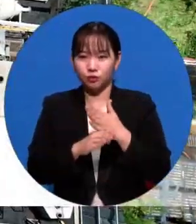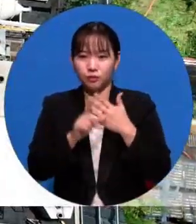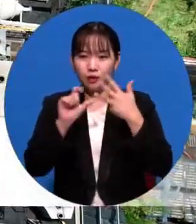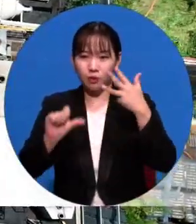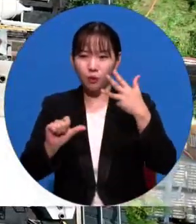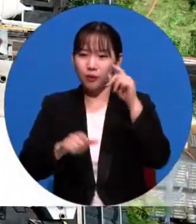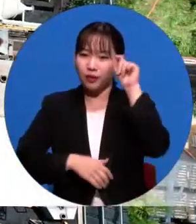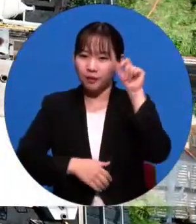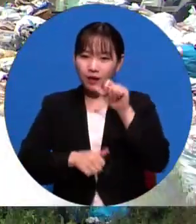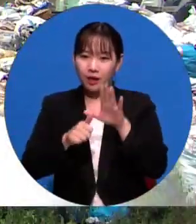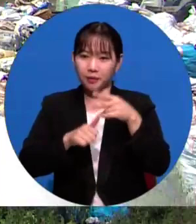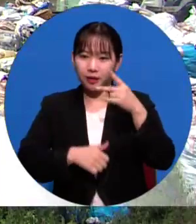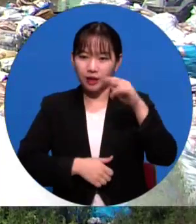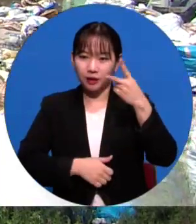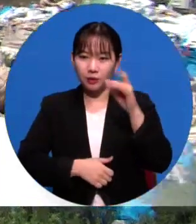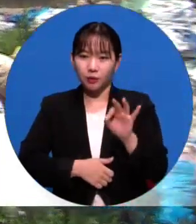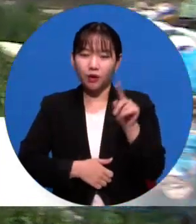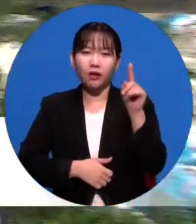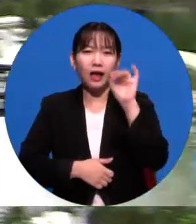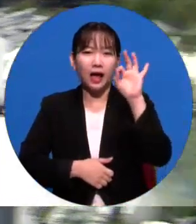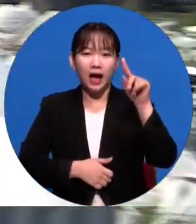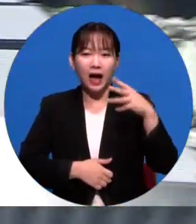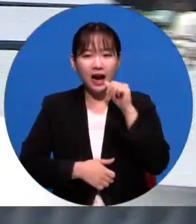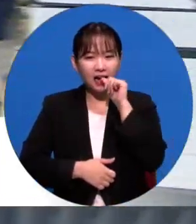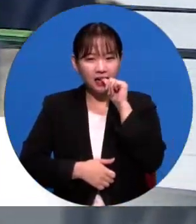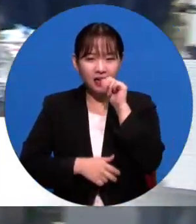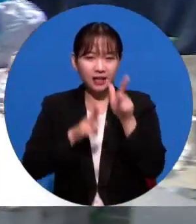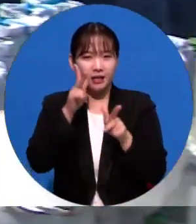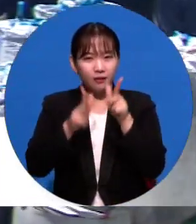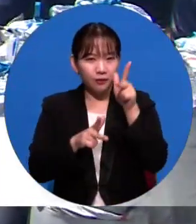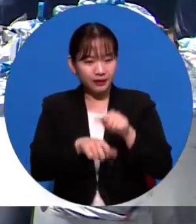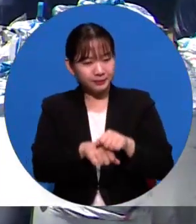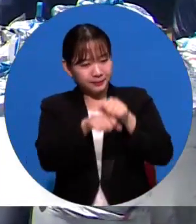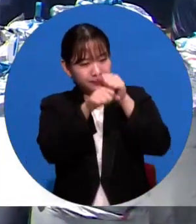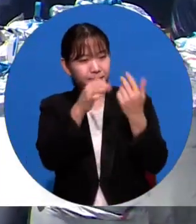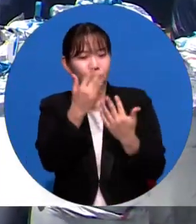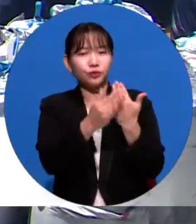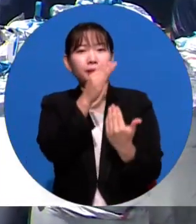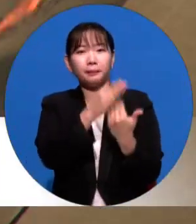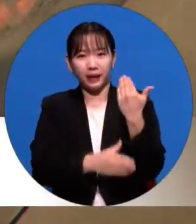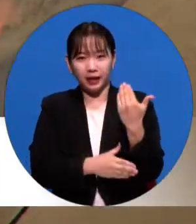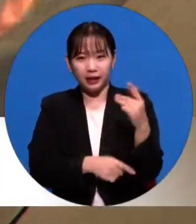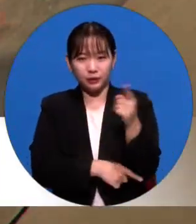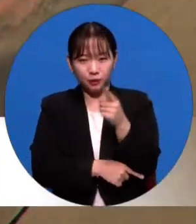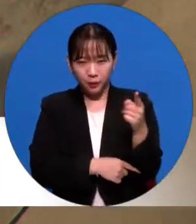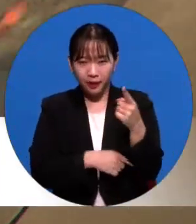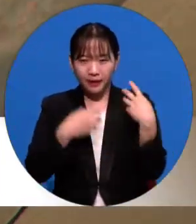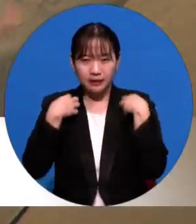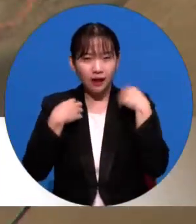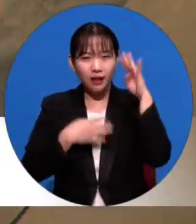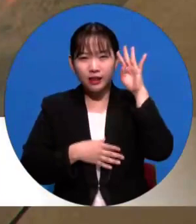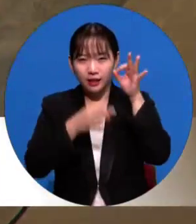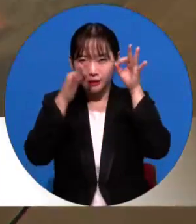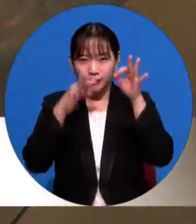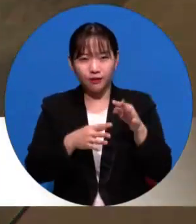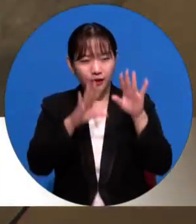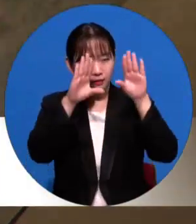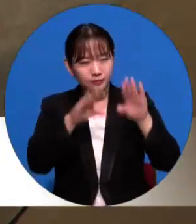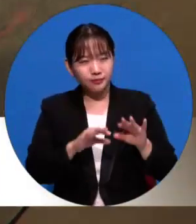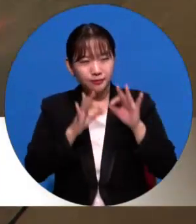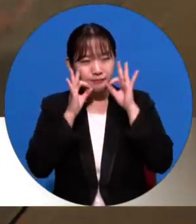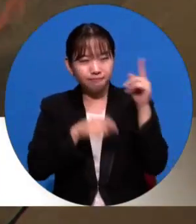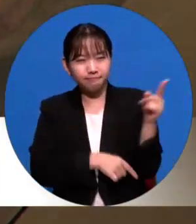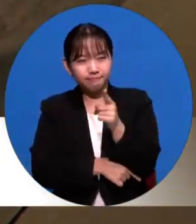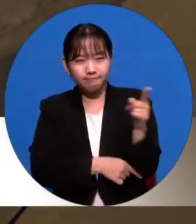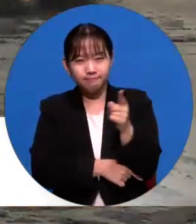새벽 한평군 대동면의 한 알루미늄 공장 야적장에서 불이 난 가운데 소방당국은 나흘째 진화 작업을 벌이고